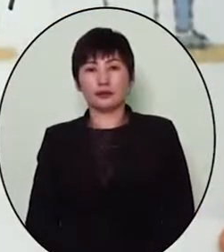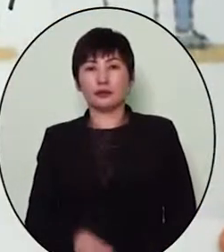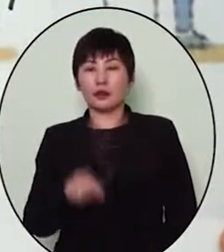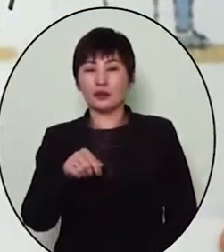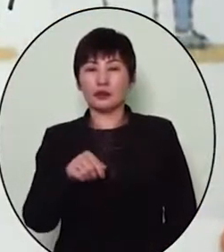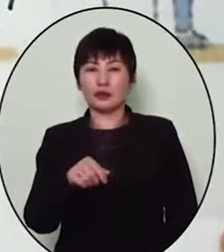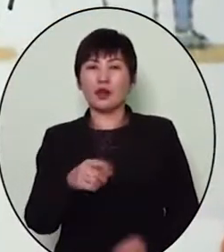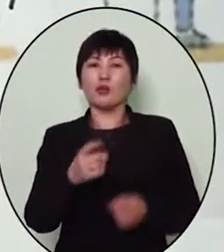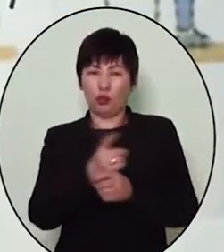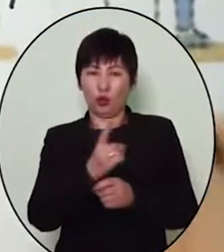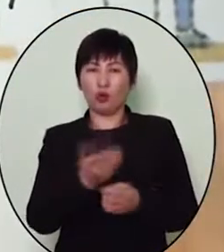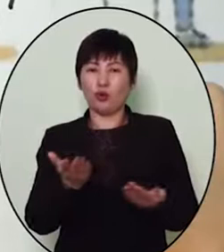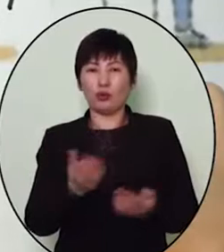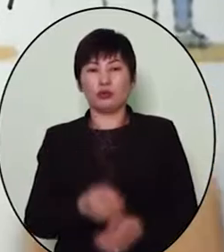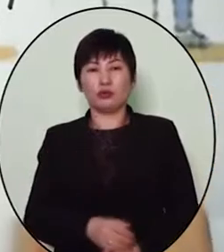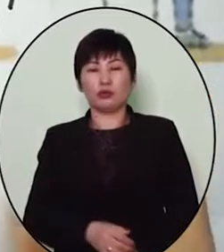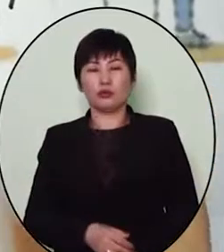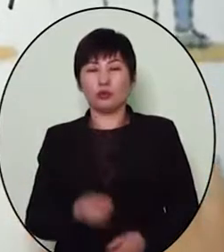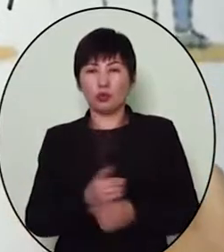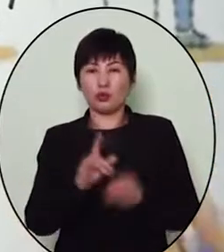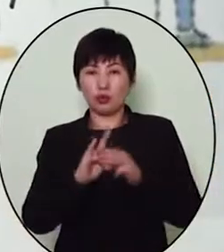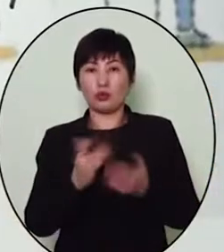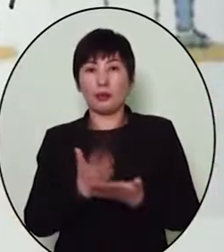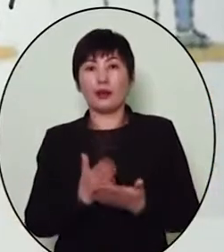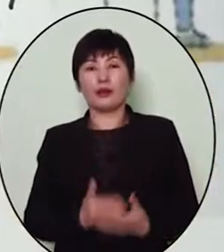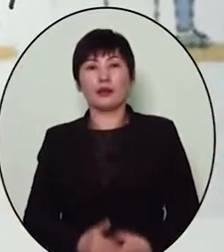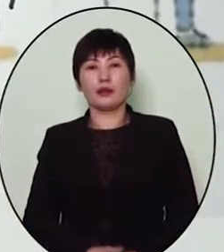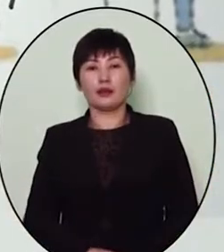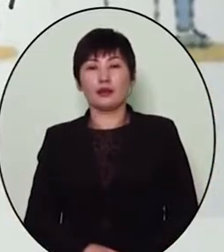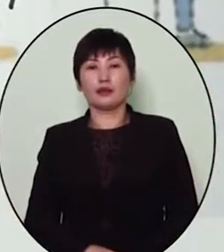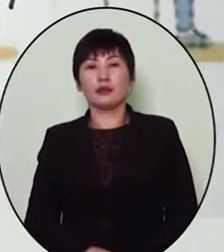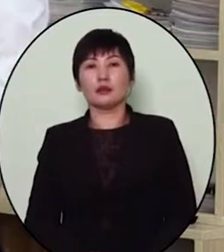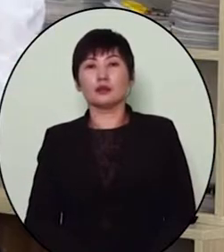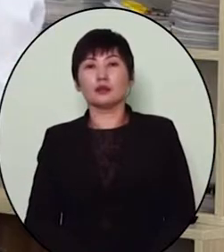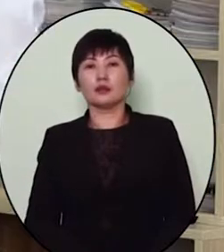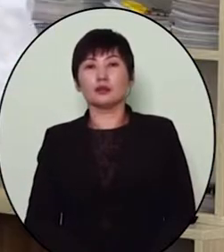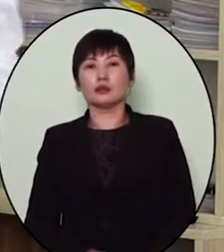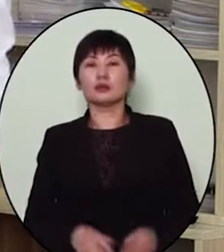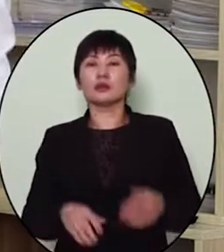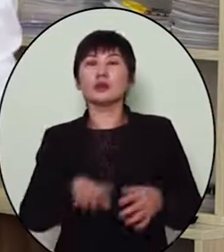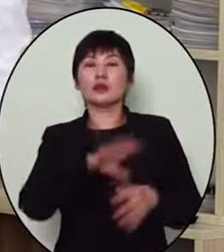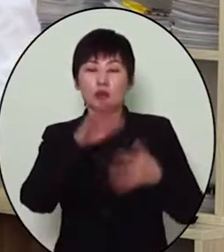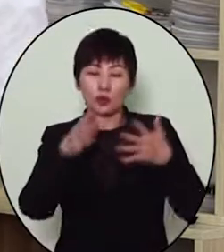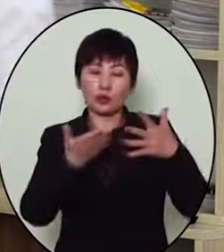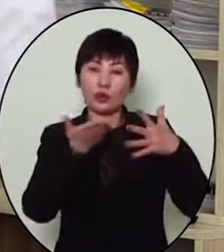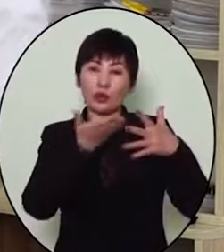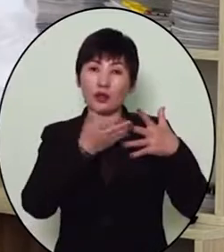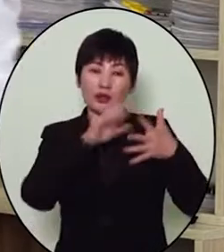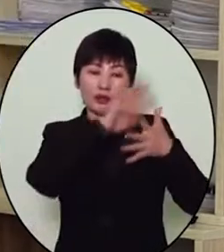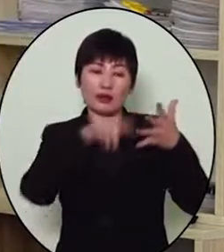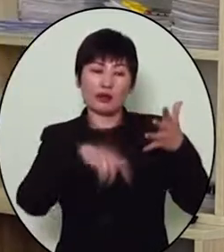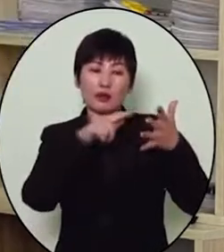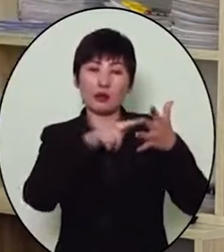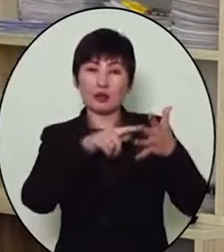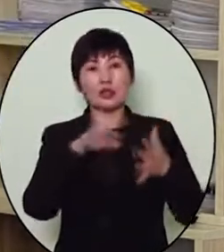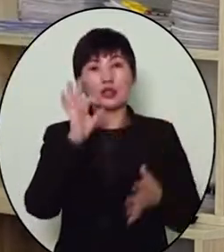Энэ суулт бас буруу суулт байна. Тэгвэл гуравт хүүхэд буюу голын хүүхэд